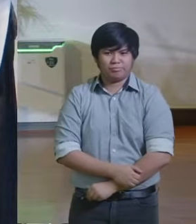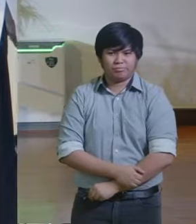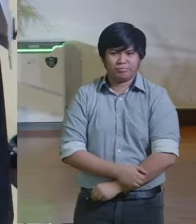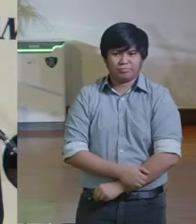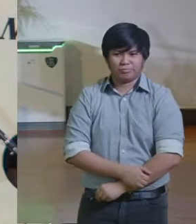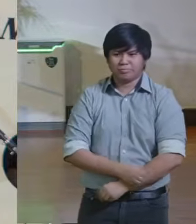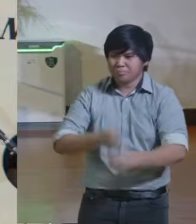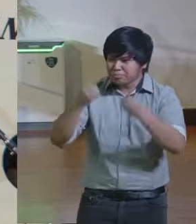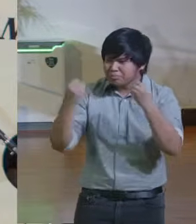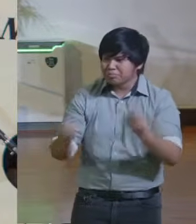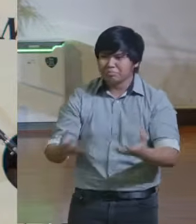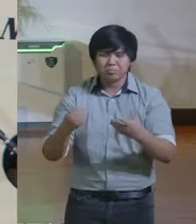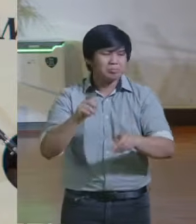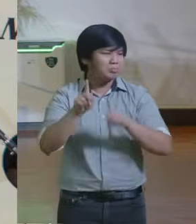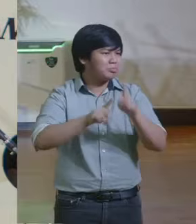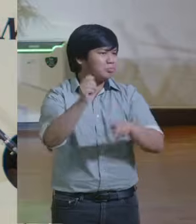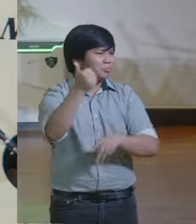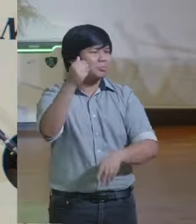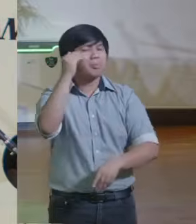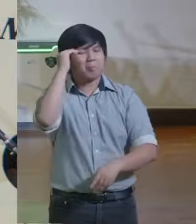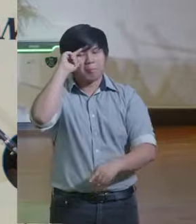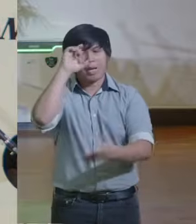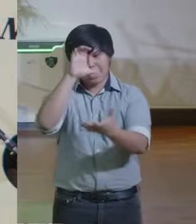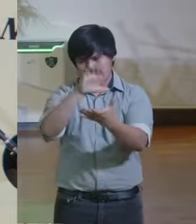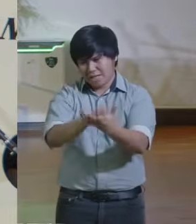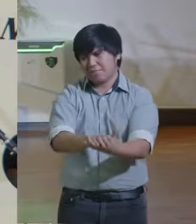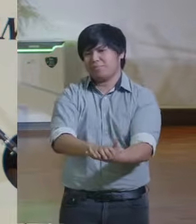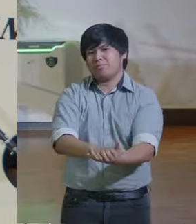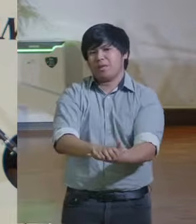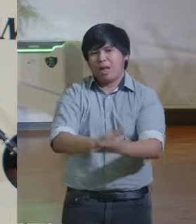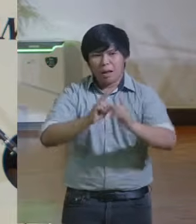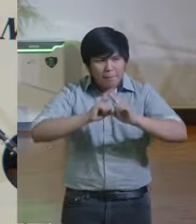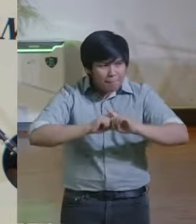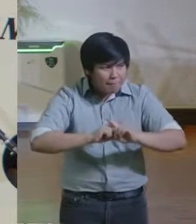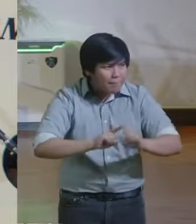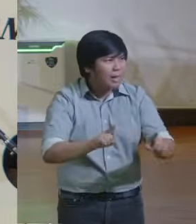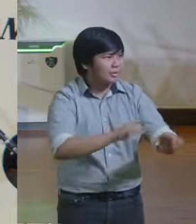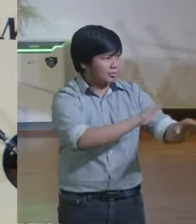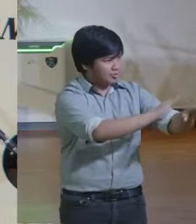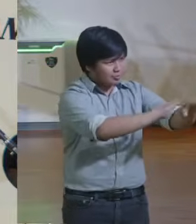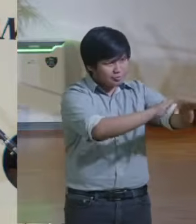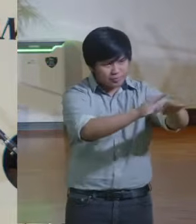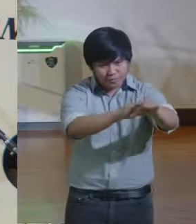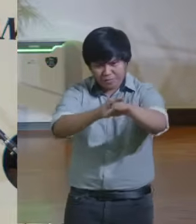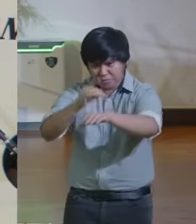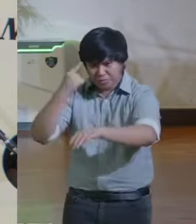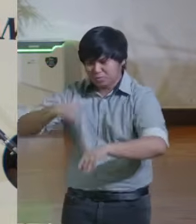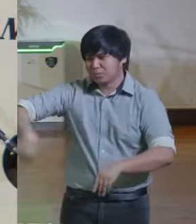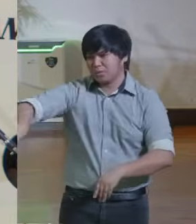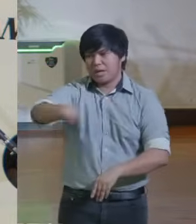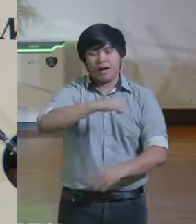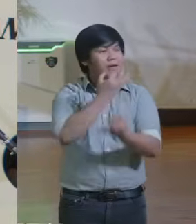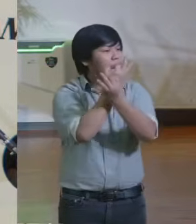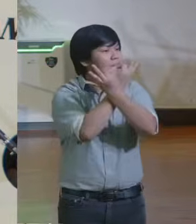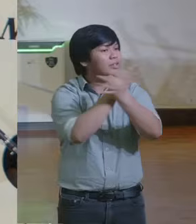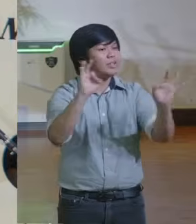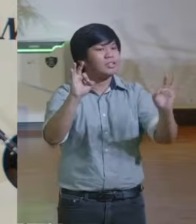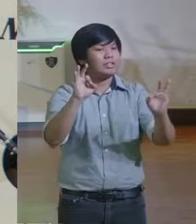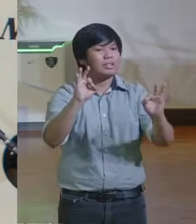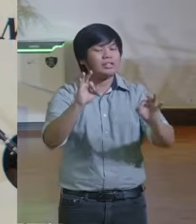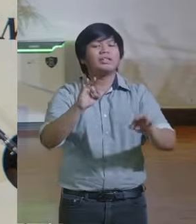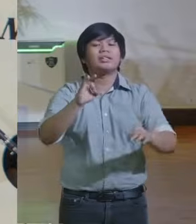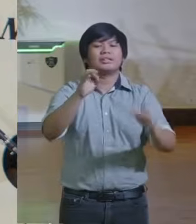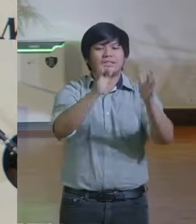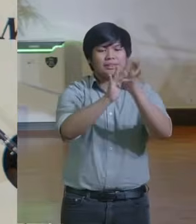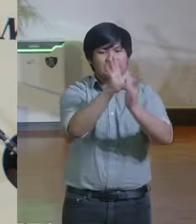Napakadali pong mahulog sa ganong paniniwala. Kaya pinaalalahanan tayo ni Pablo, For freedom, Christ has set